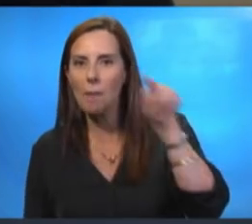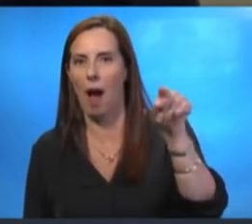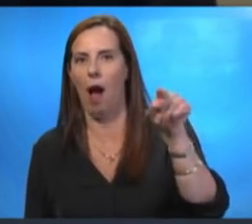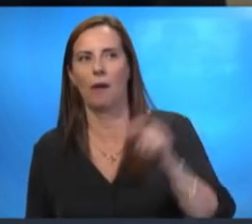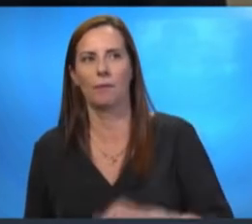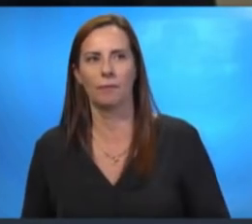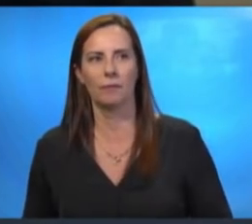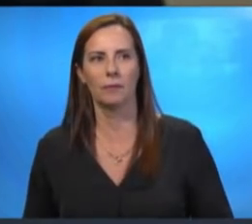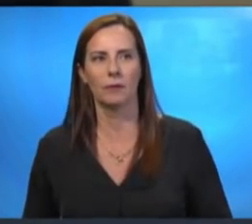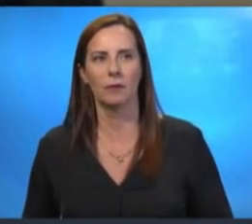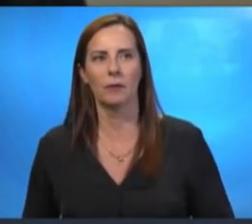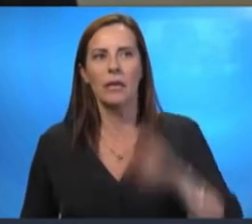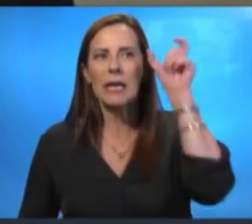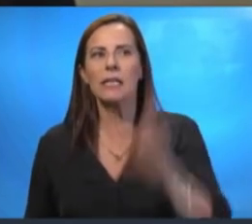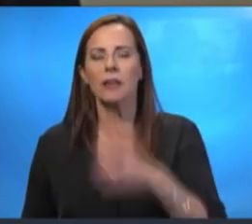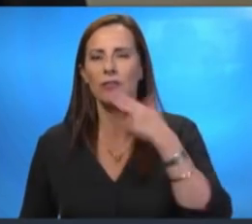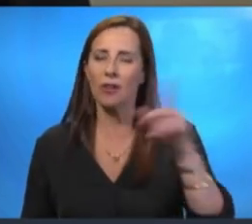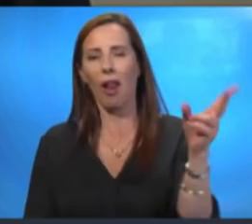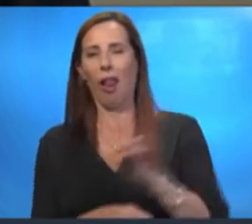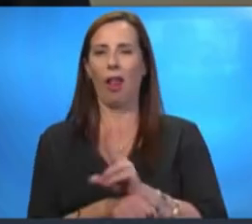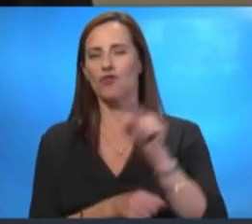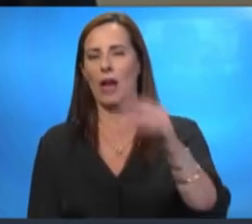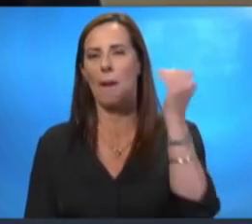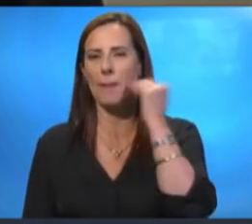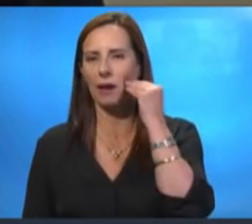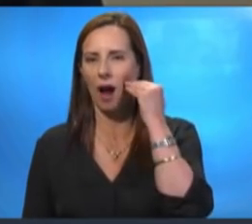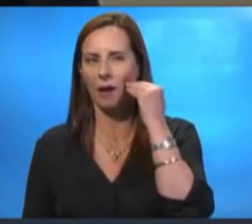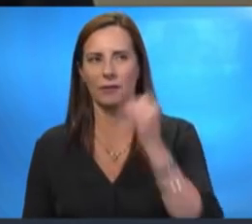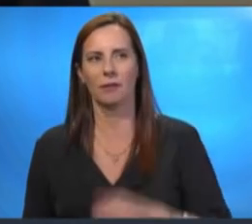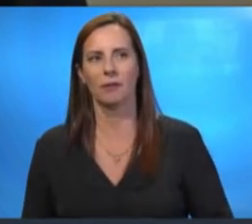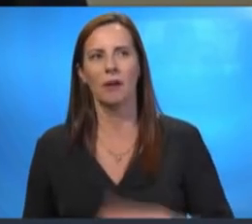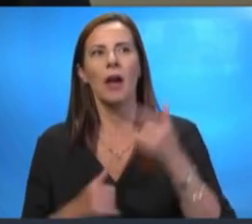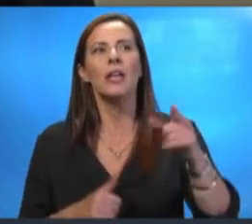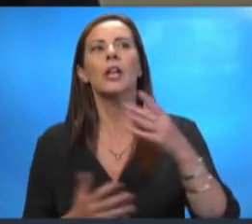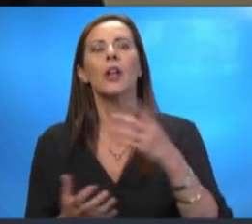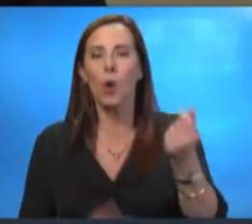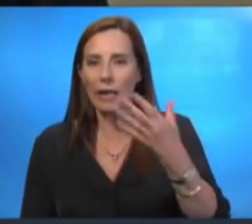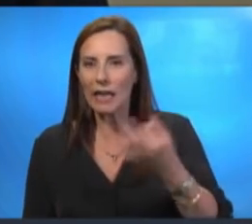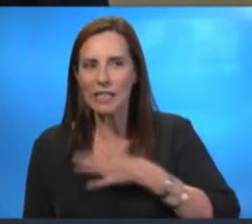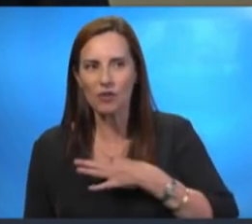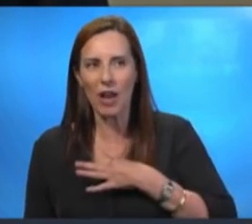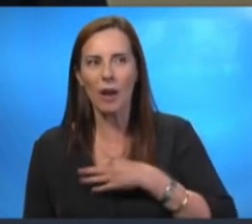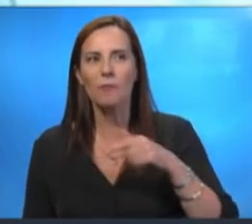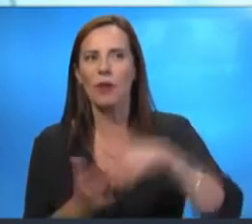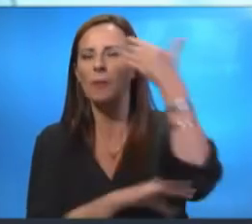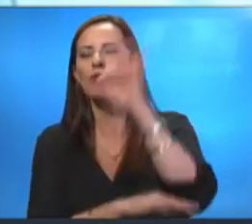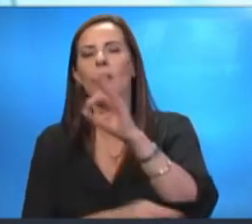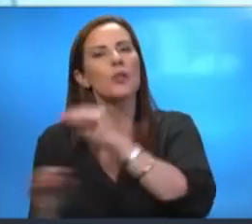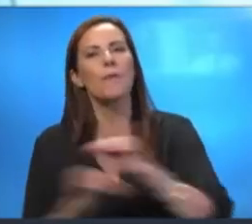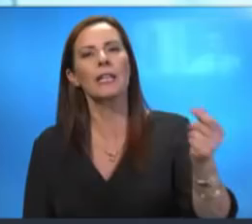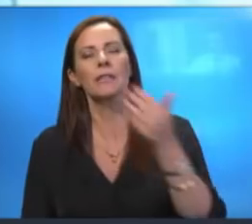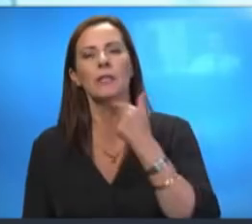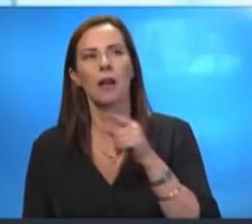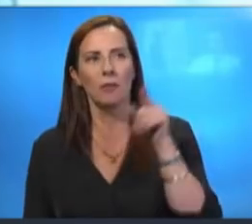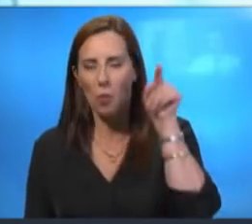Feinstein. An Israeli citizen pretending to be an American while she takes our money for her real country, Israel. לפטריק